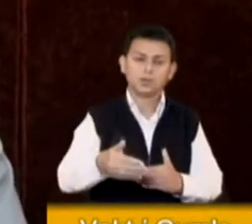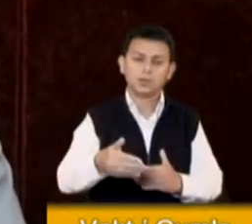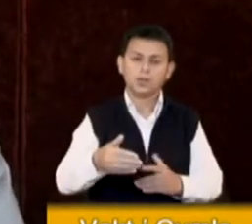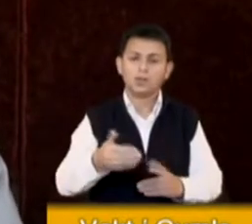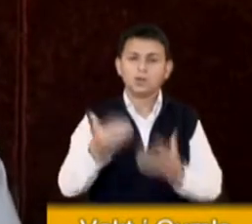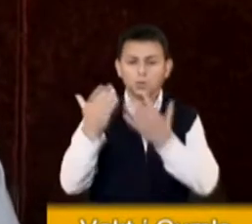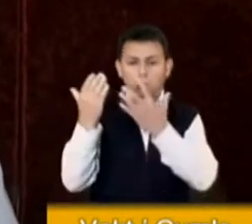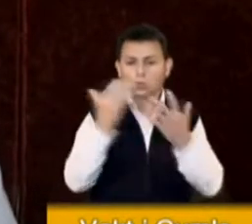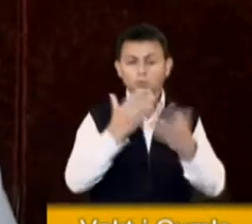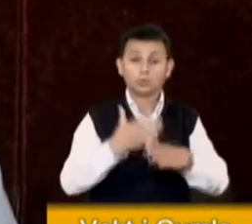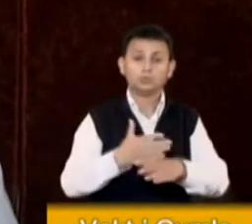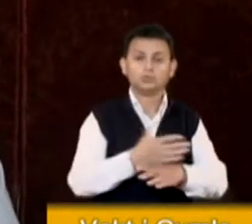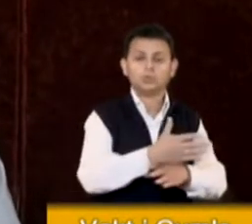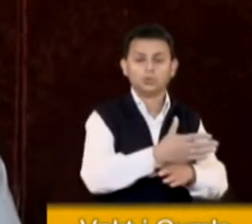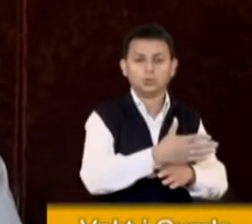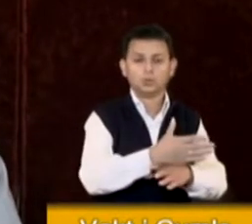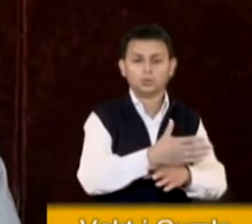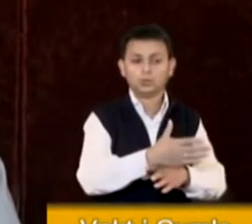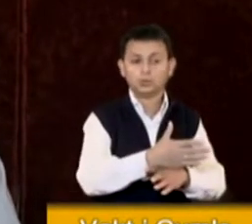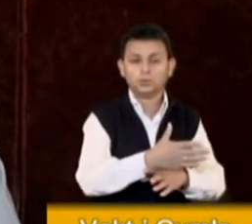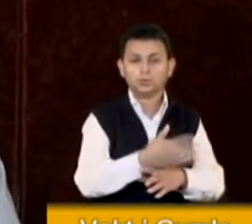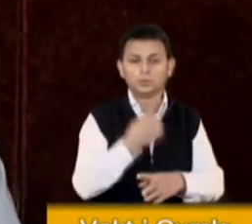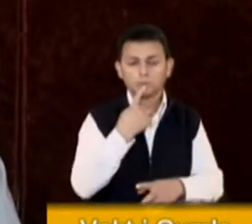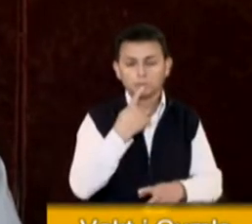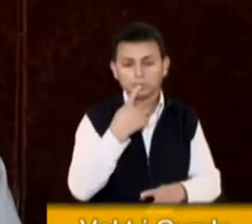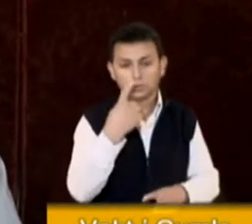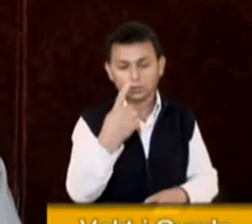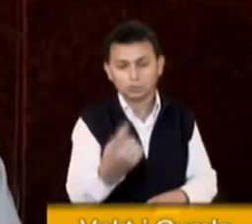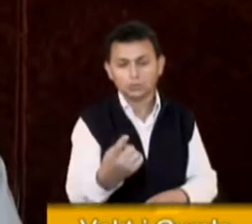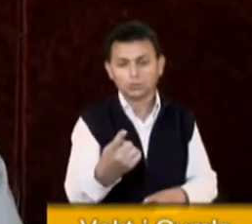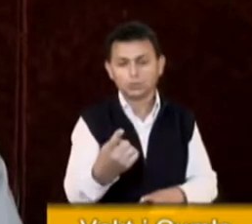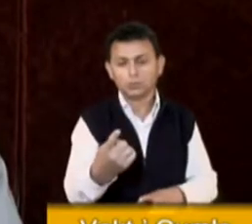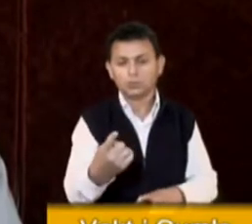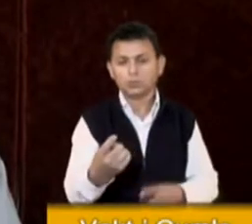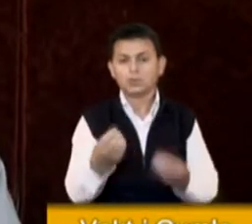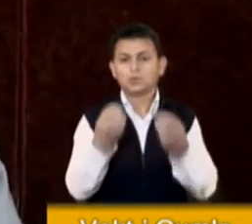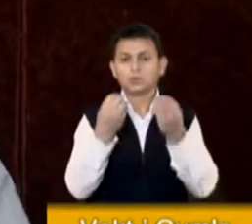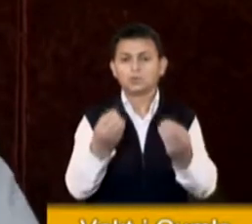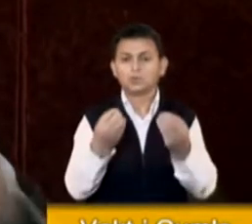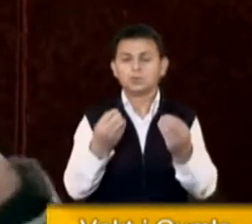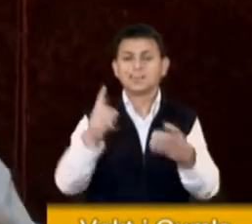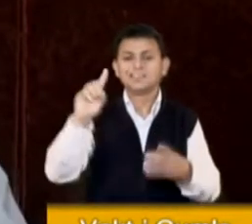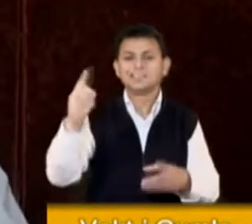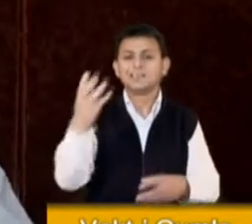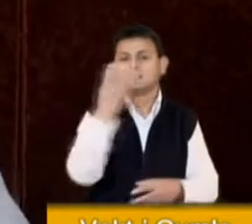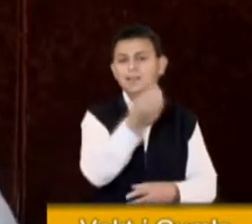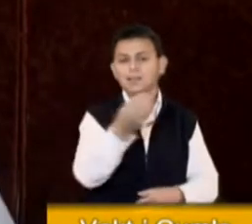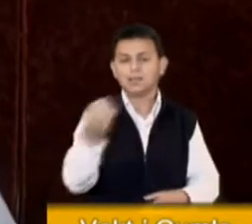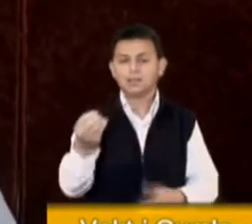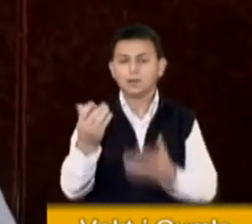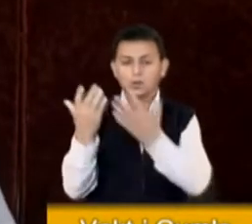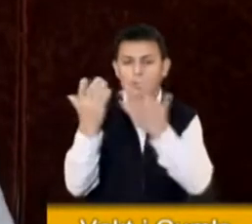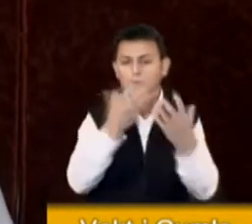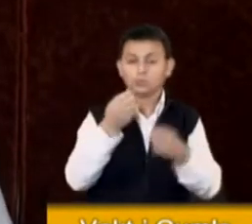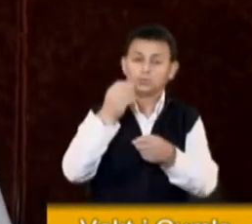bu şartları taşıyan ayetlerden, hadislerden, dualardan, zikirden, ilahi isimlerden alınan şeylerden